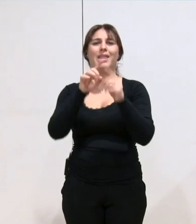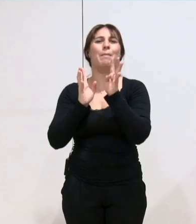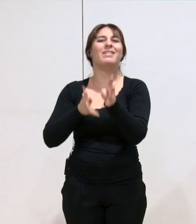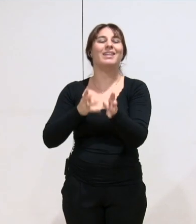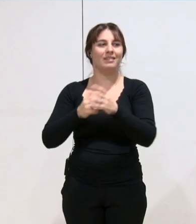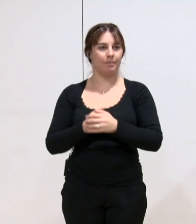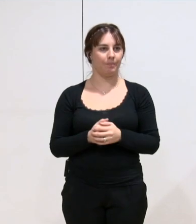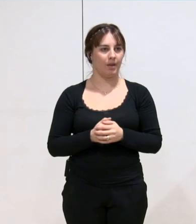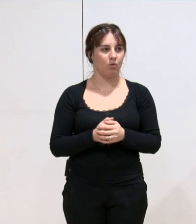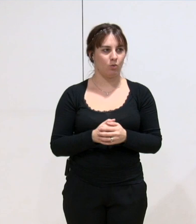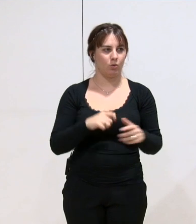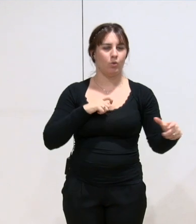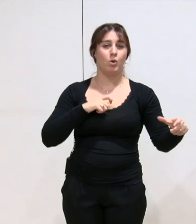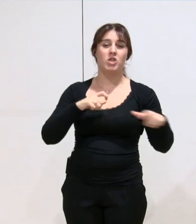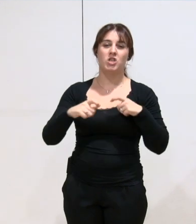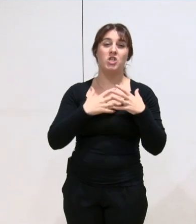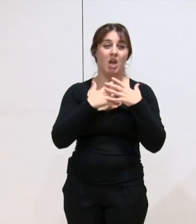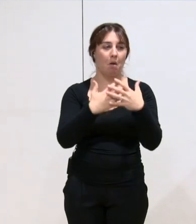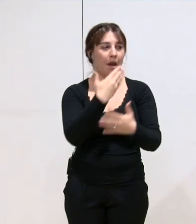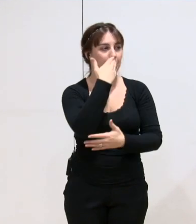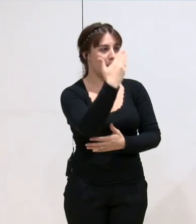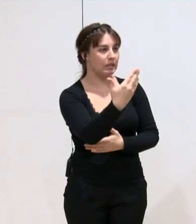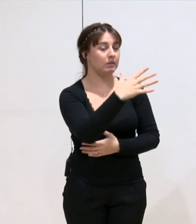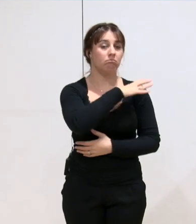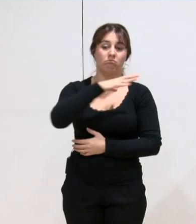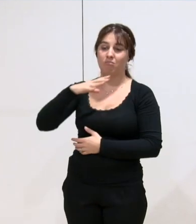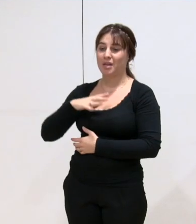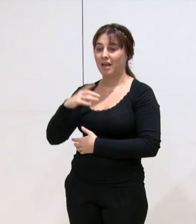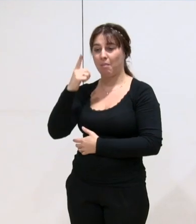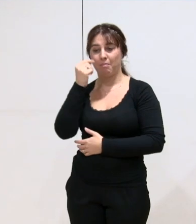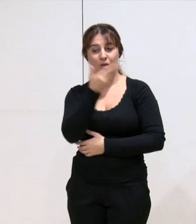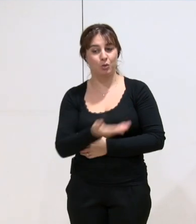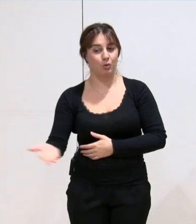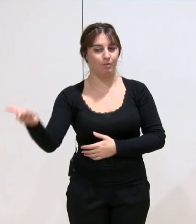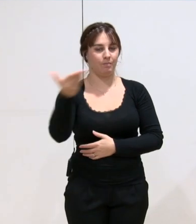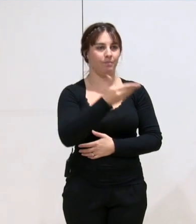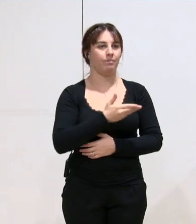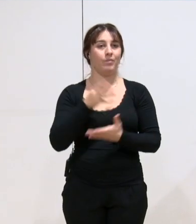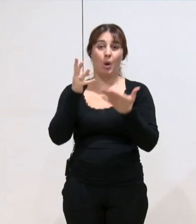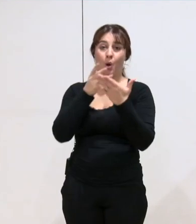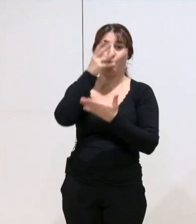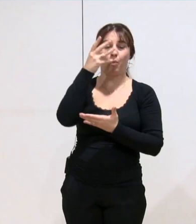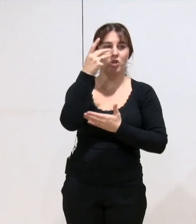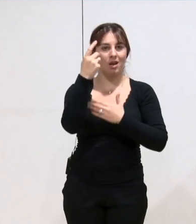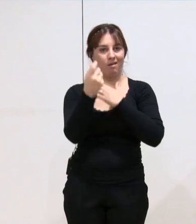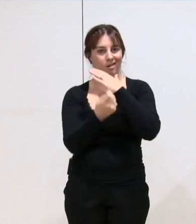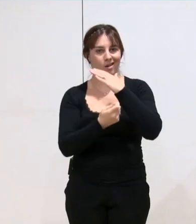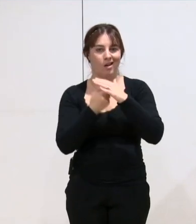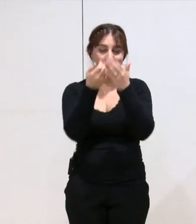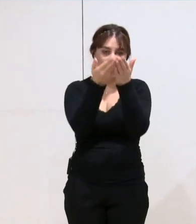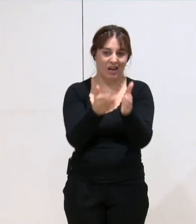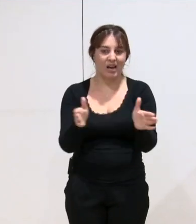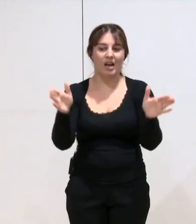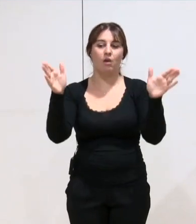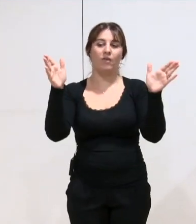Merci, chers collègues. Madame, Monsieur, le projet de la rénovation, la